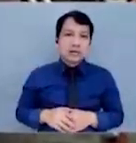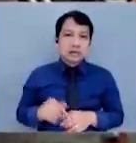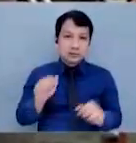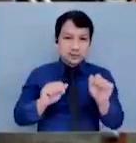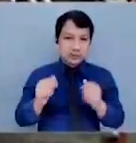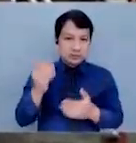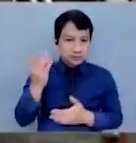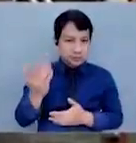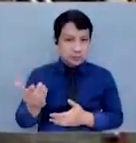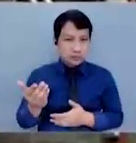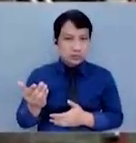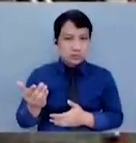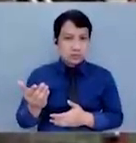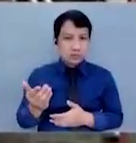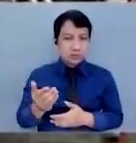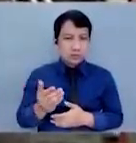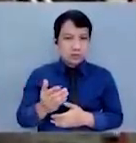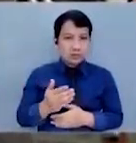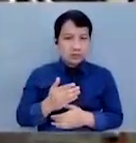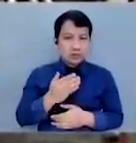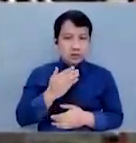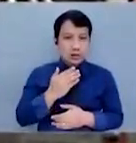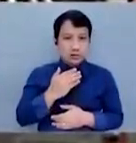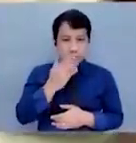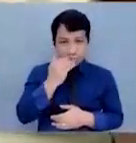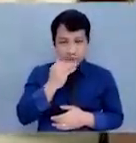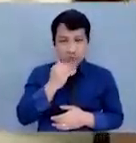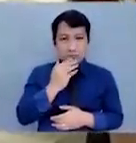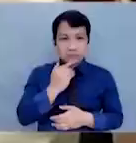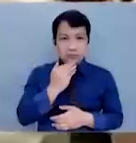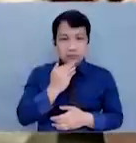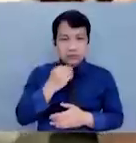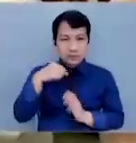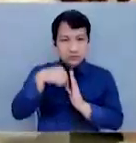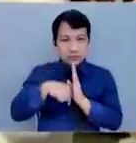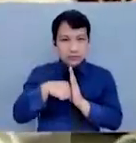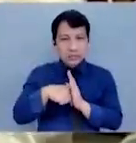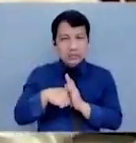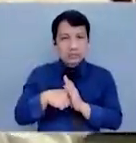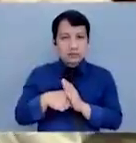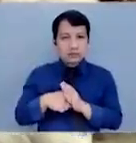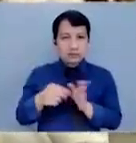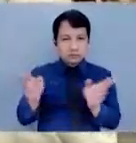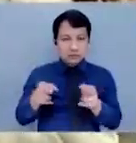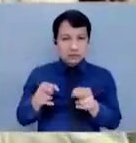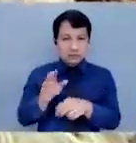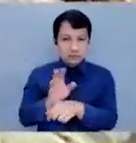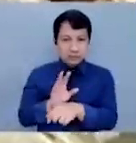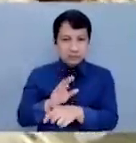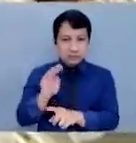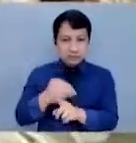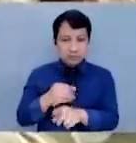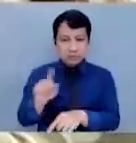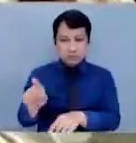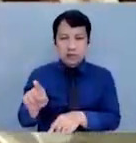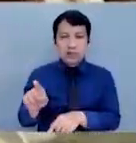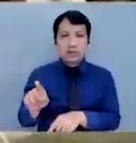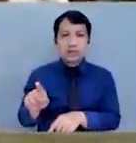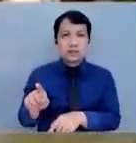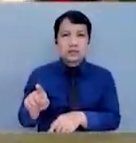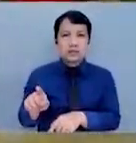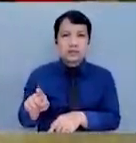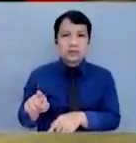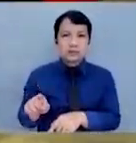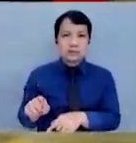It's a rom-com that hits deeper. Coming soon sa mga sinehan sa May 1 ang Men Are From QC, Women Are